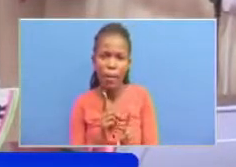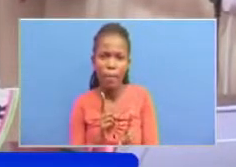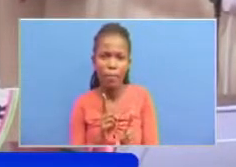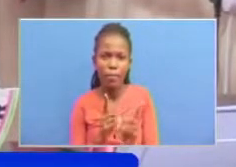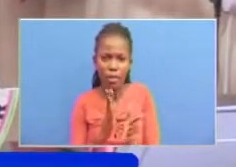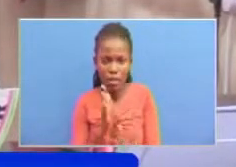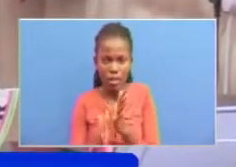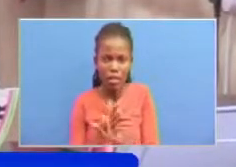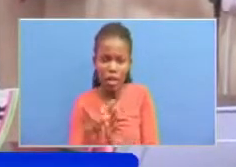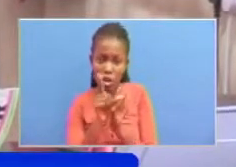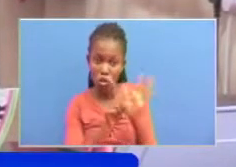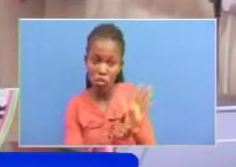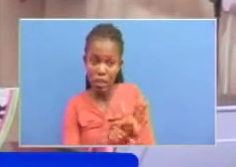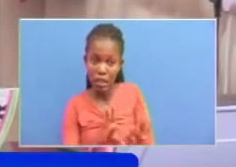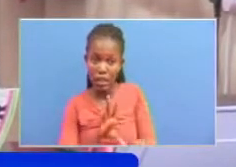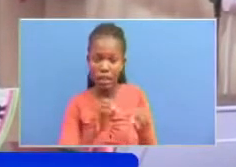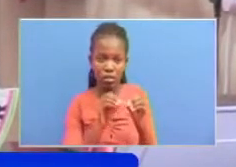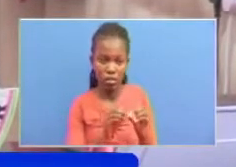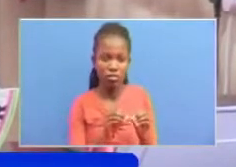mambo ya kuchukua sheria mkononi,